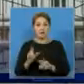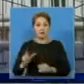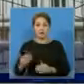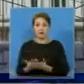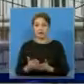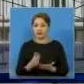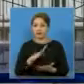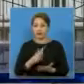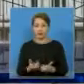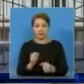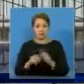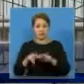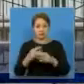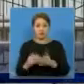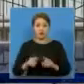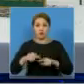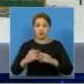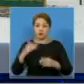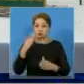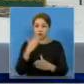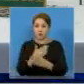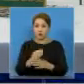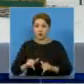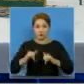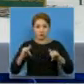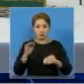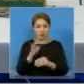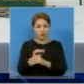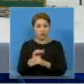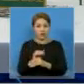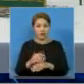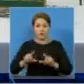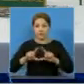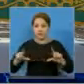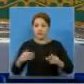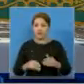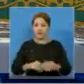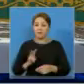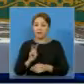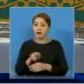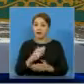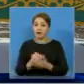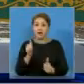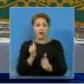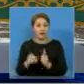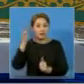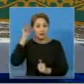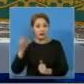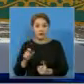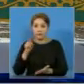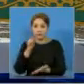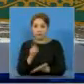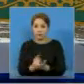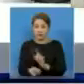азаматтарының тартуы. Туған жеріне көмек қолын созып, көркеуіне үлес қосу мектеп табалдырығын аттаған әр оқушының